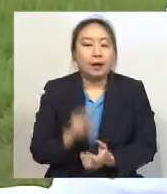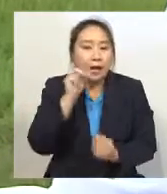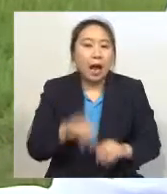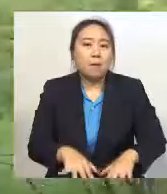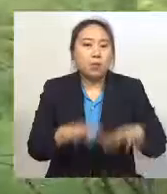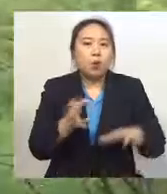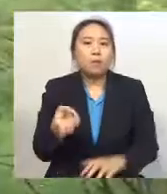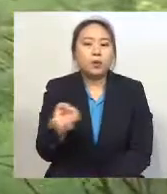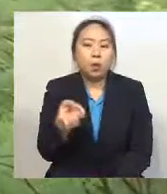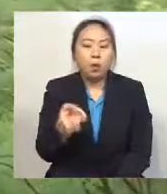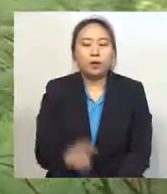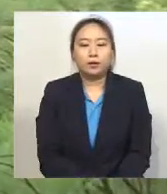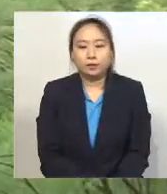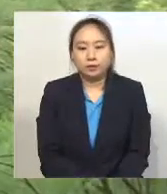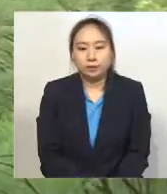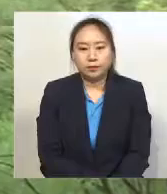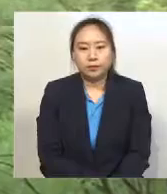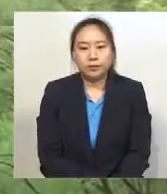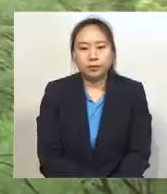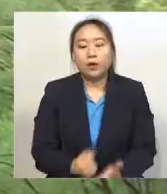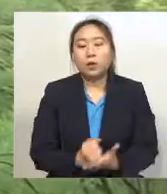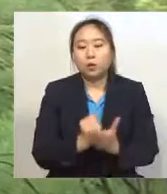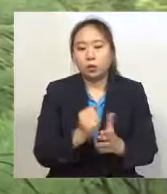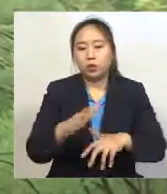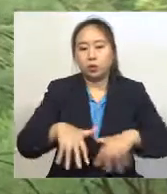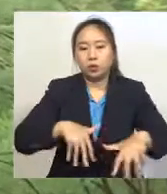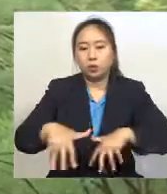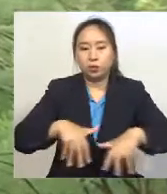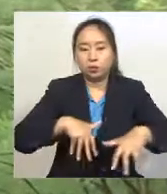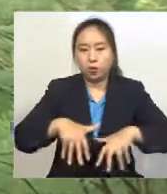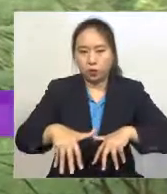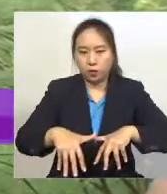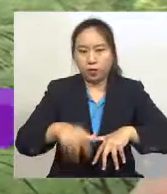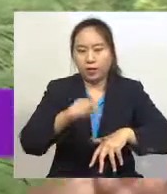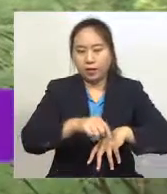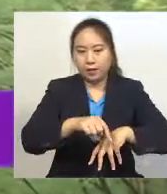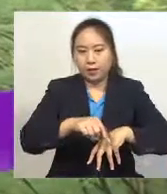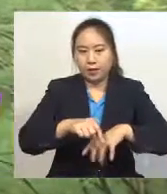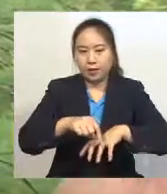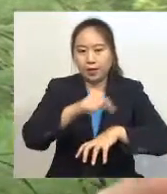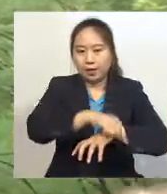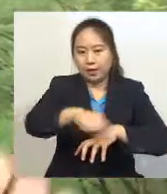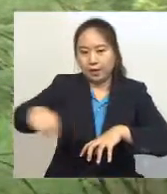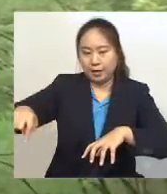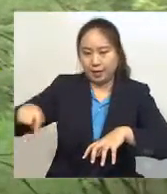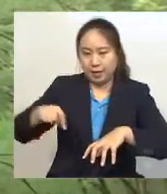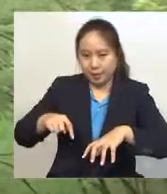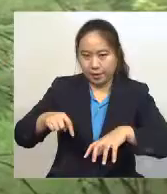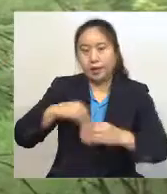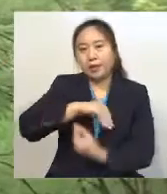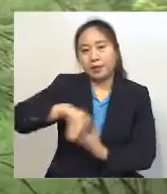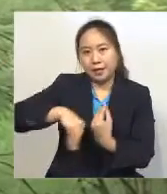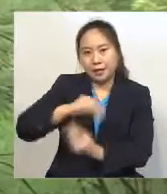จะน้อยลง ก็เฮ็ดให้ชุมชนในตำบลดอนสร้างหรือเขตละแวกแจ้งน้ำต้นอยู่นี่ก็มีเศรษฐกิจ